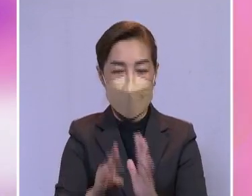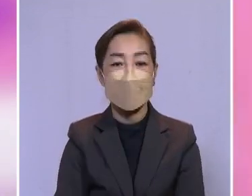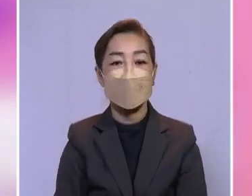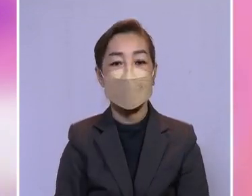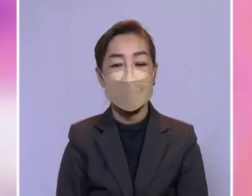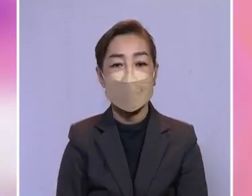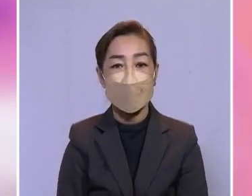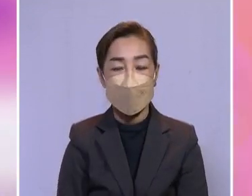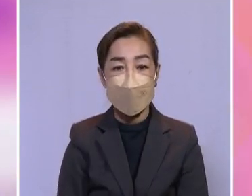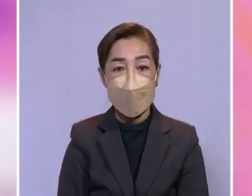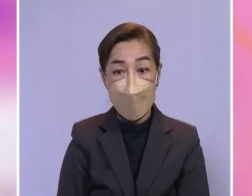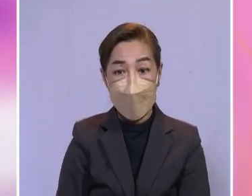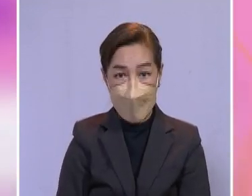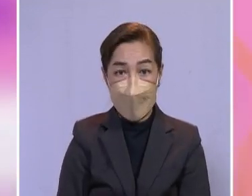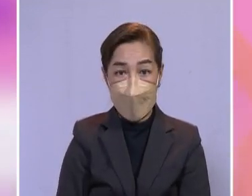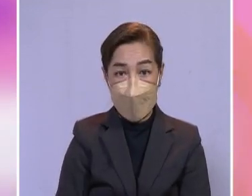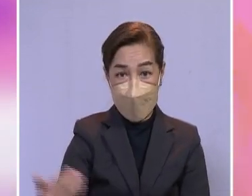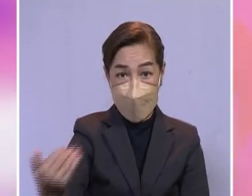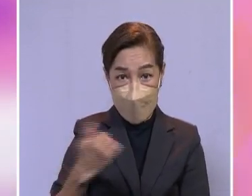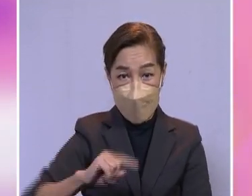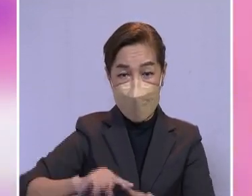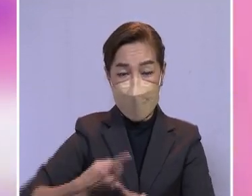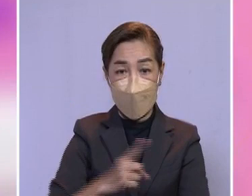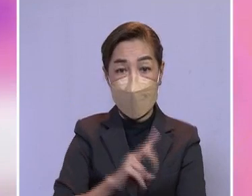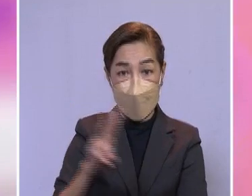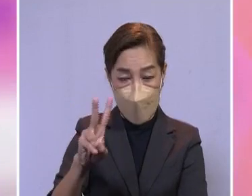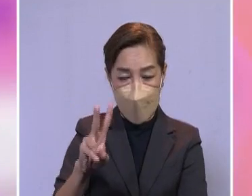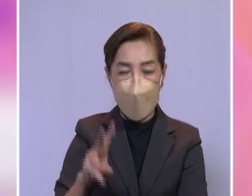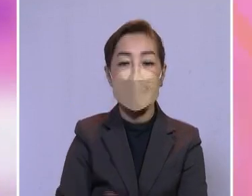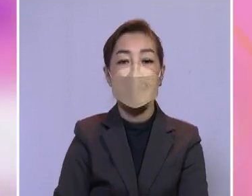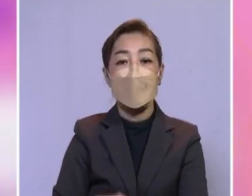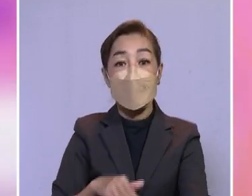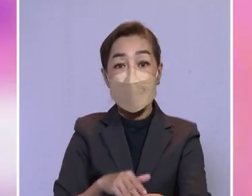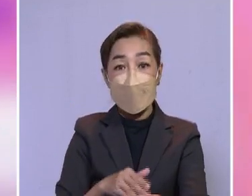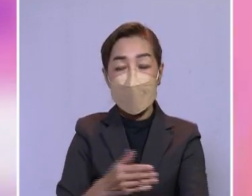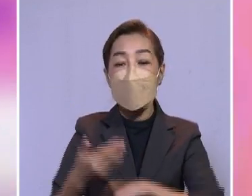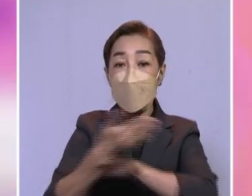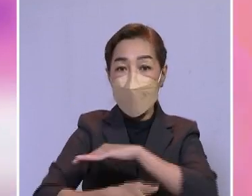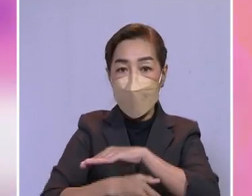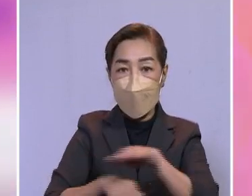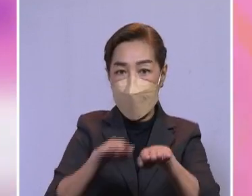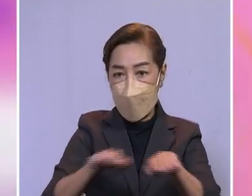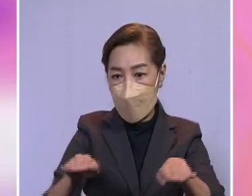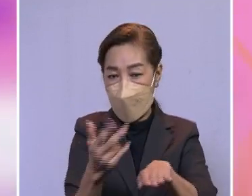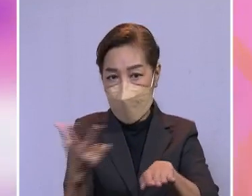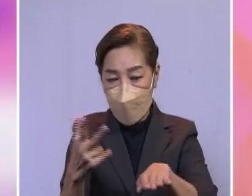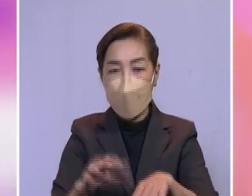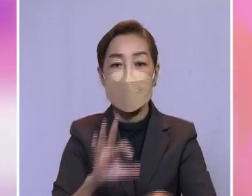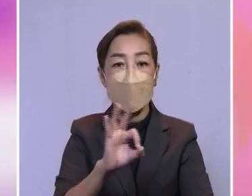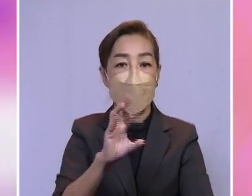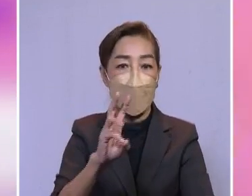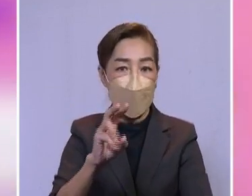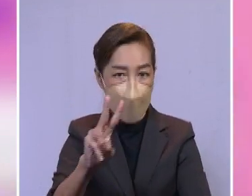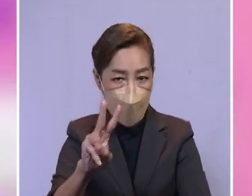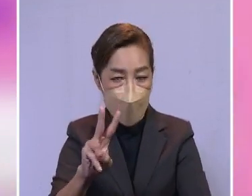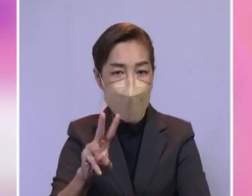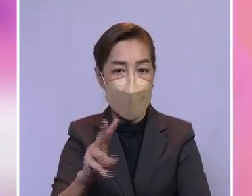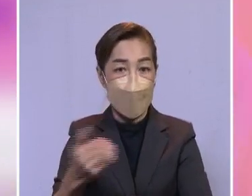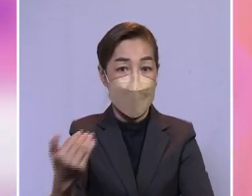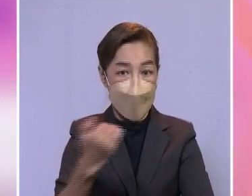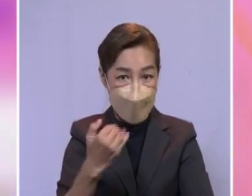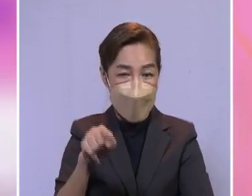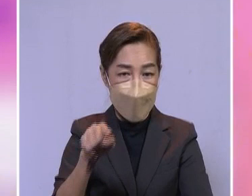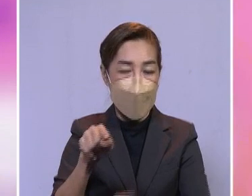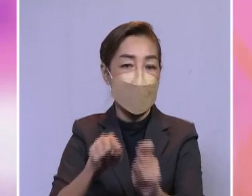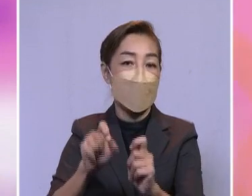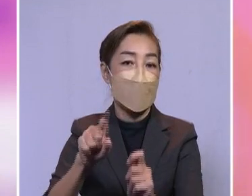ส่วนเขี้ยวกลับนะครับ 2มกราคมจะมีอีก 3ขบวนมีขบวนรถที่ 962ศิลาอาสกรุงเทพฯก็